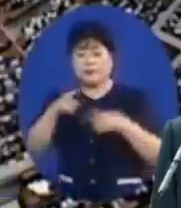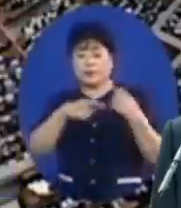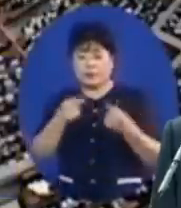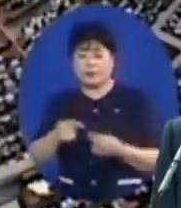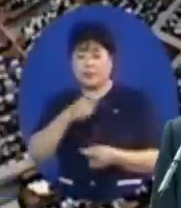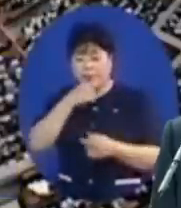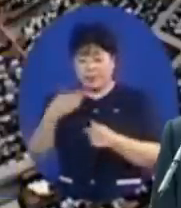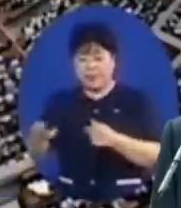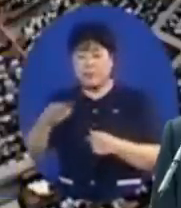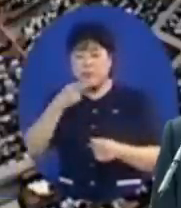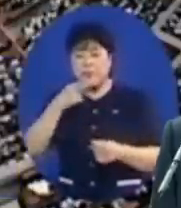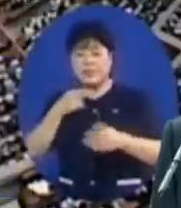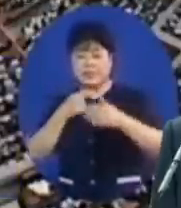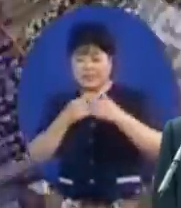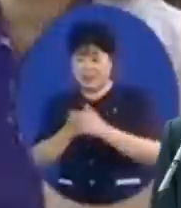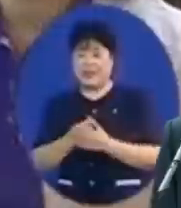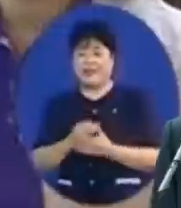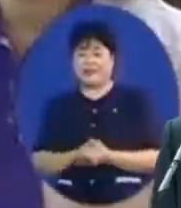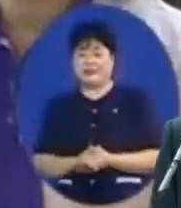말씀했어요. 피 흘림이 없은즉